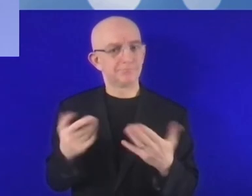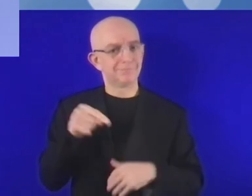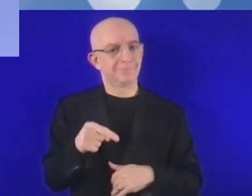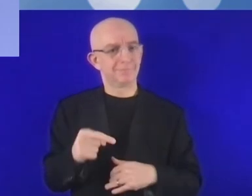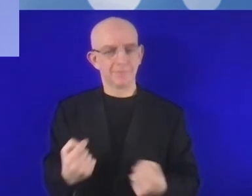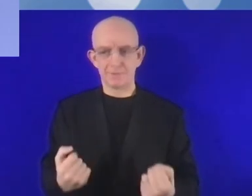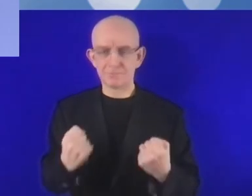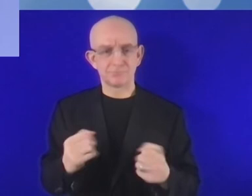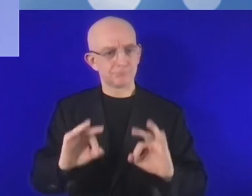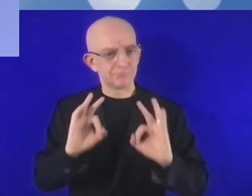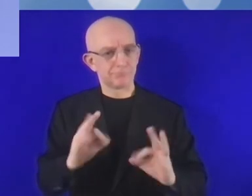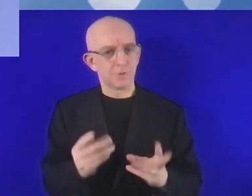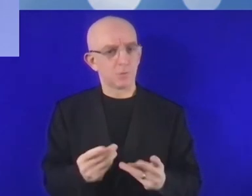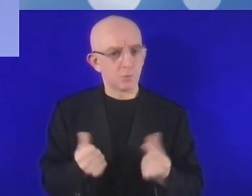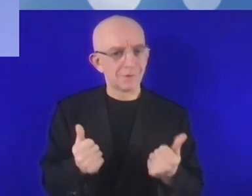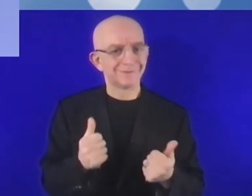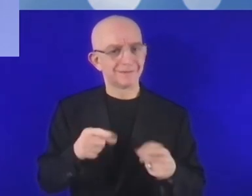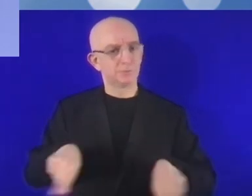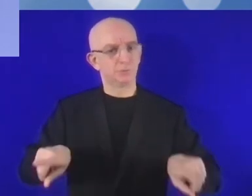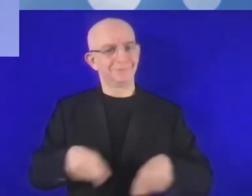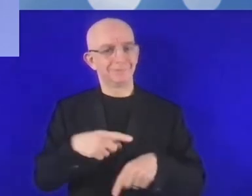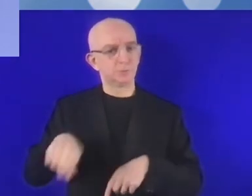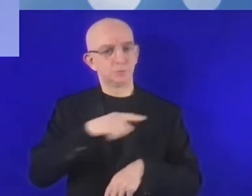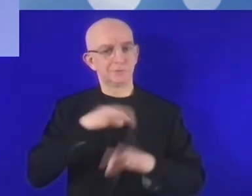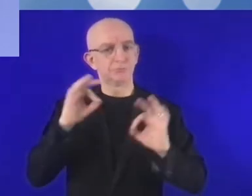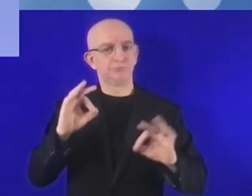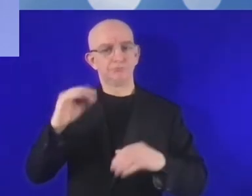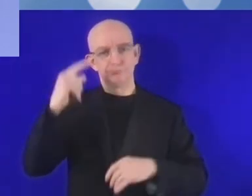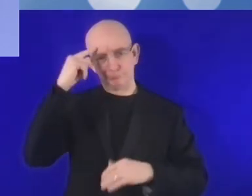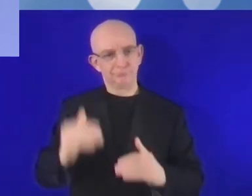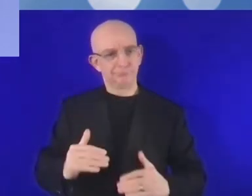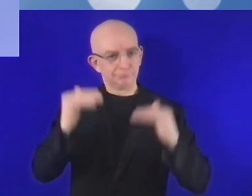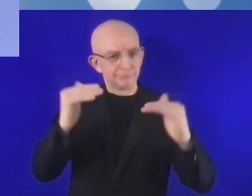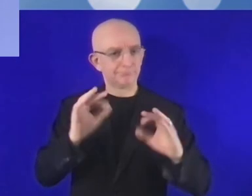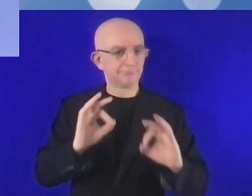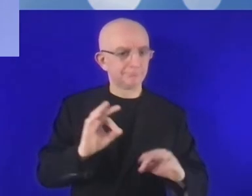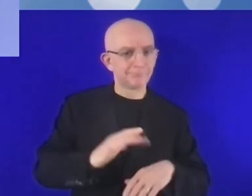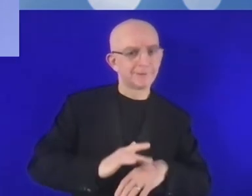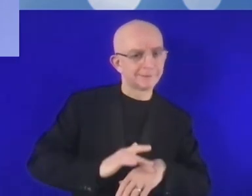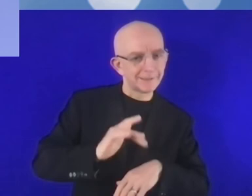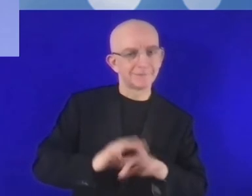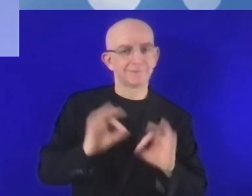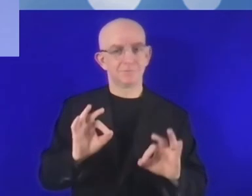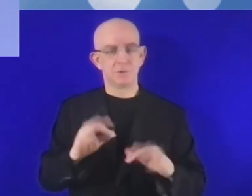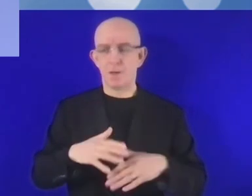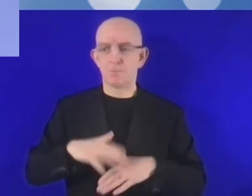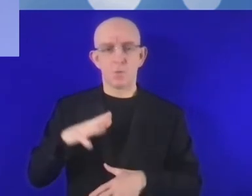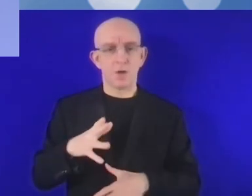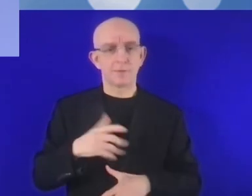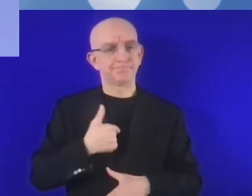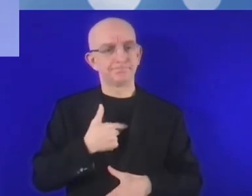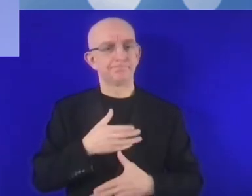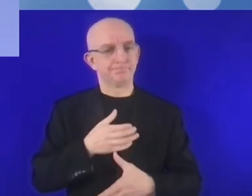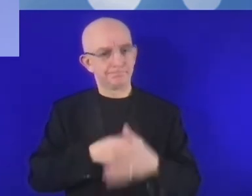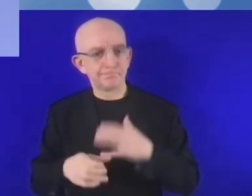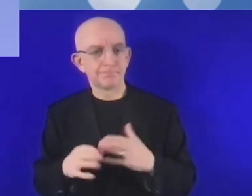لتعلم الصحة وكيفية بقاء بشر